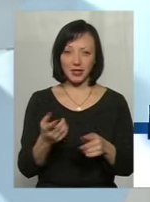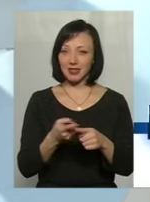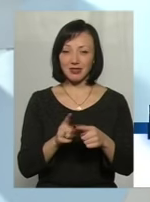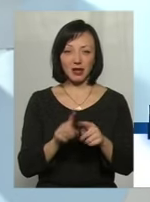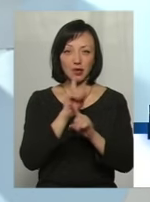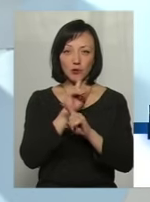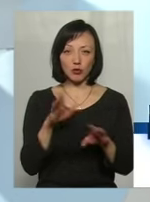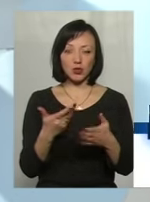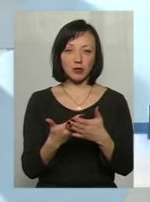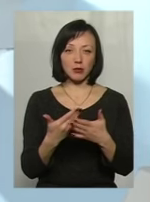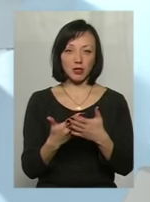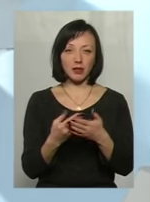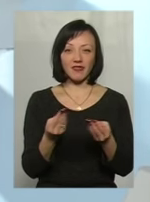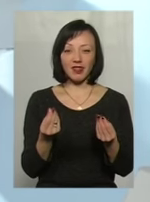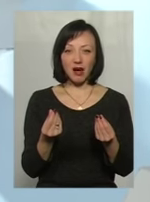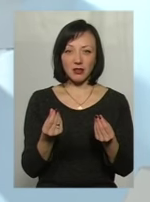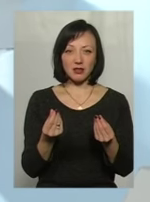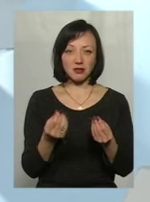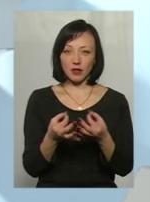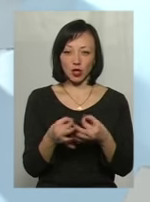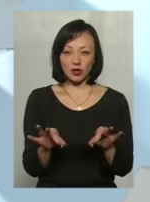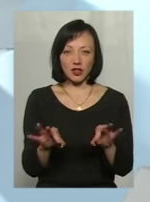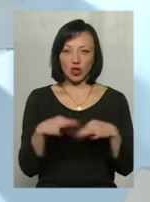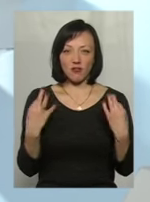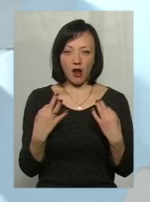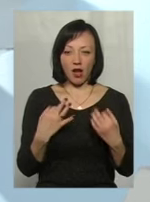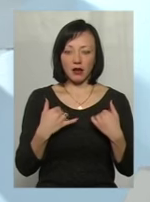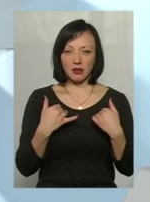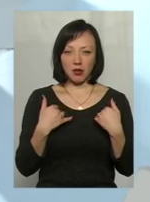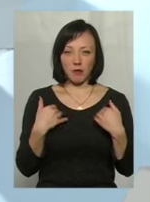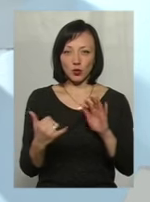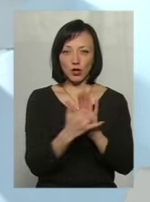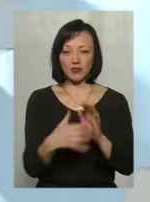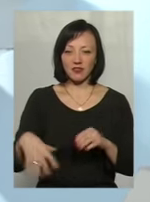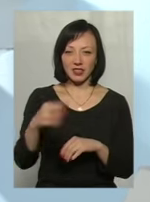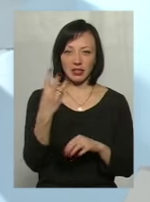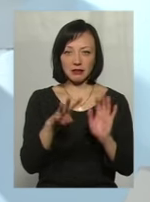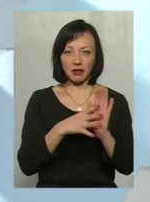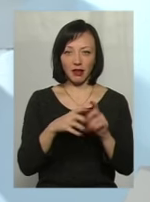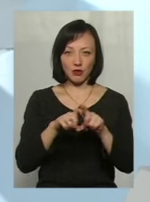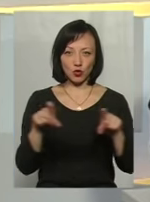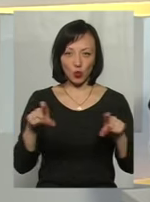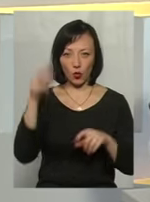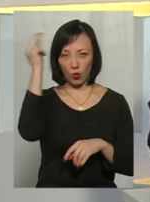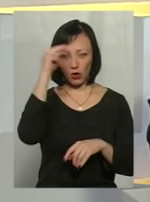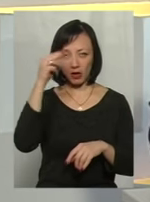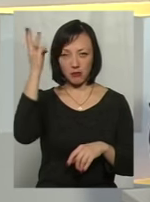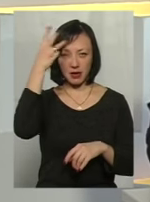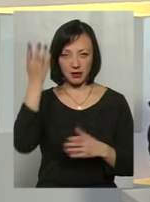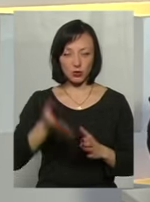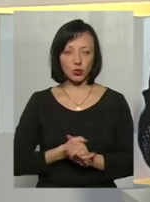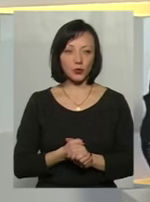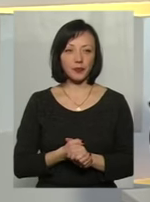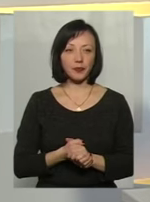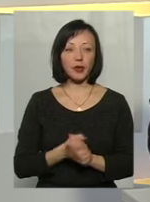буде, перше, фінансовий ресурс не дозволяє нам встановити відеоспостереження в усіх 39 загальноосвітніх навчальних закладах. Але